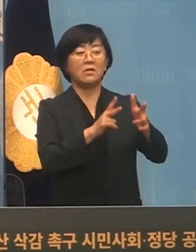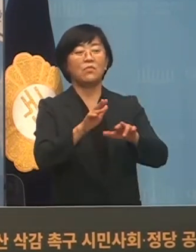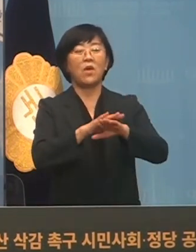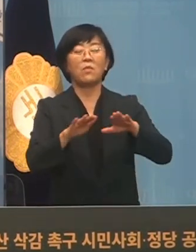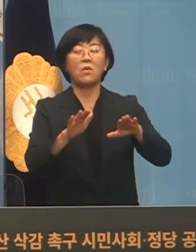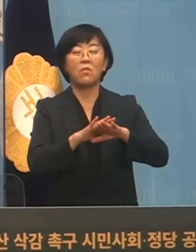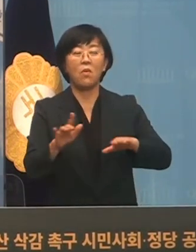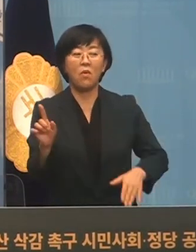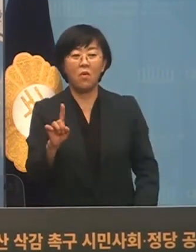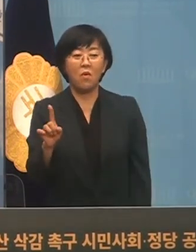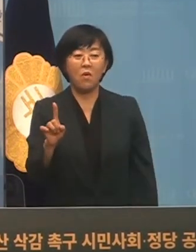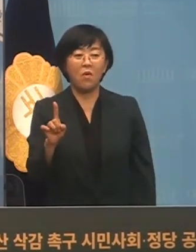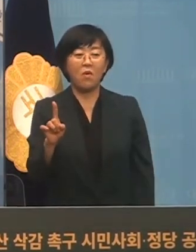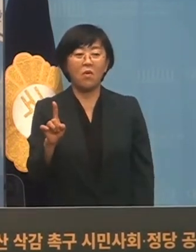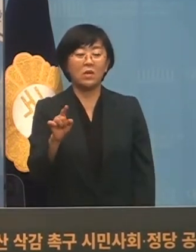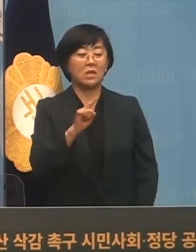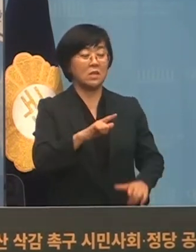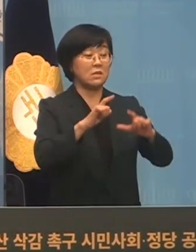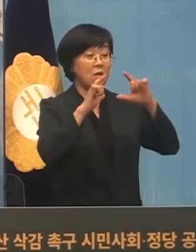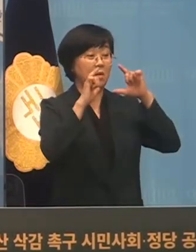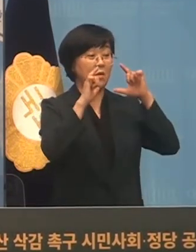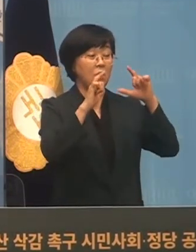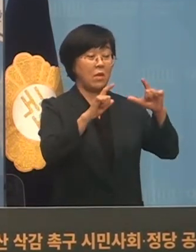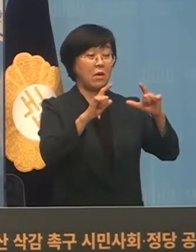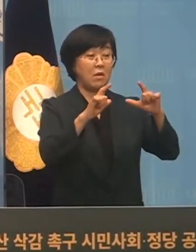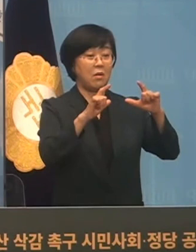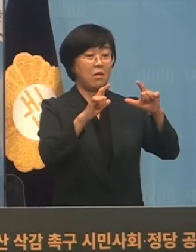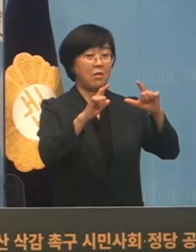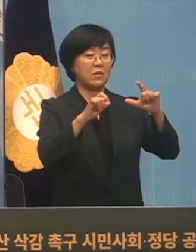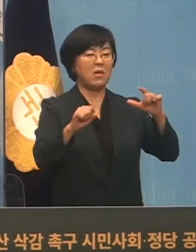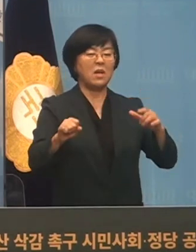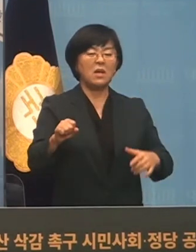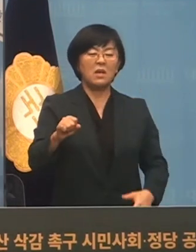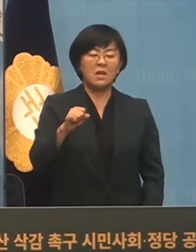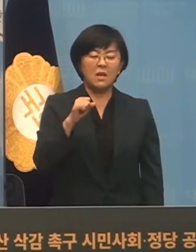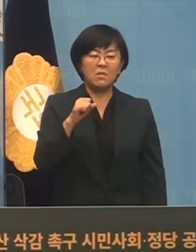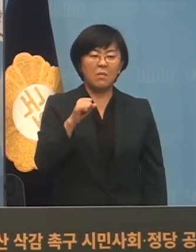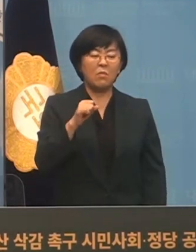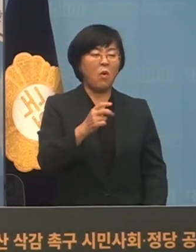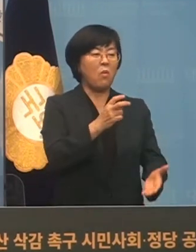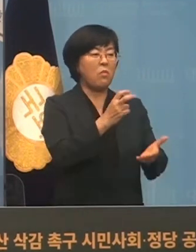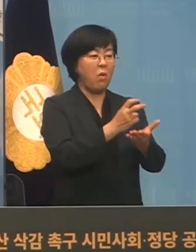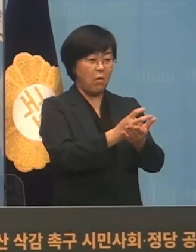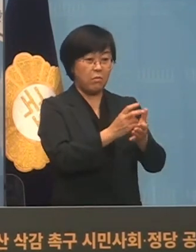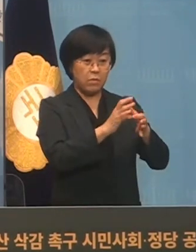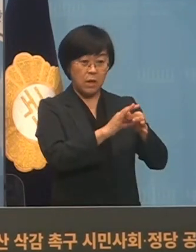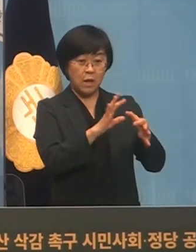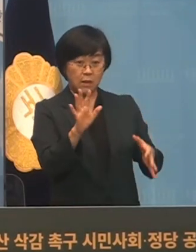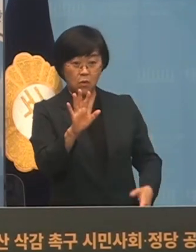보니 이 선언은 구속력이 있는 것도 아니고 그냥 단지